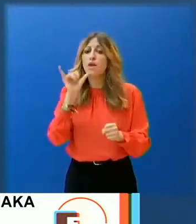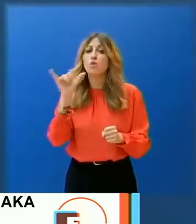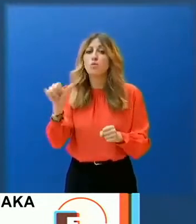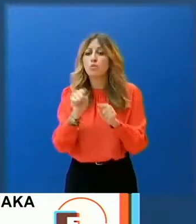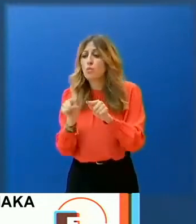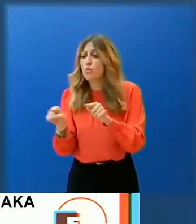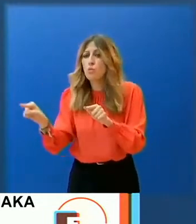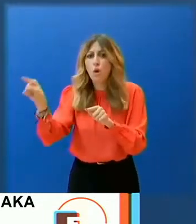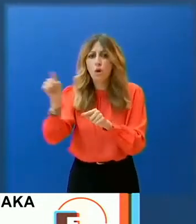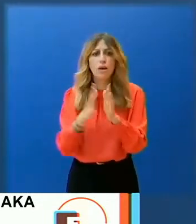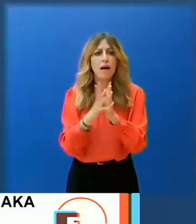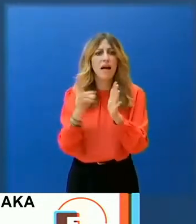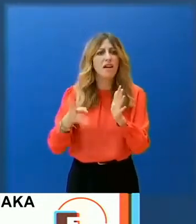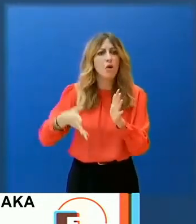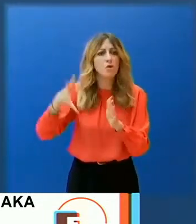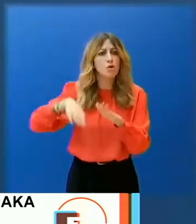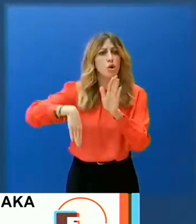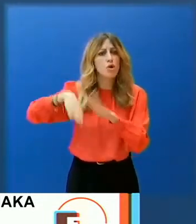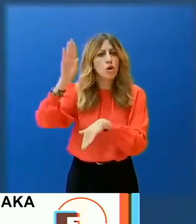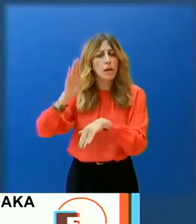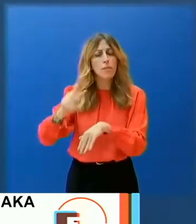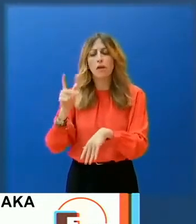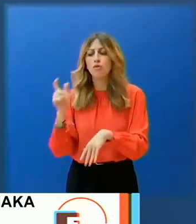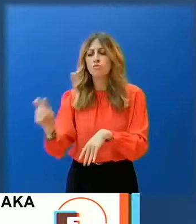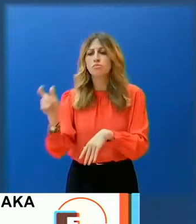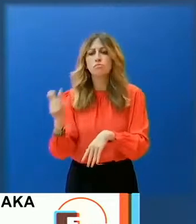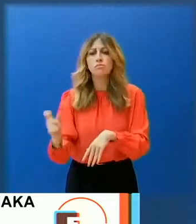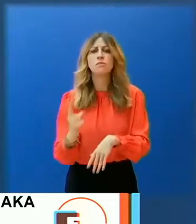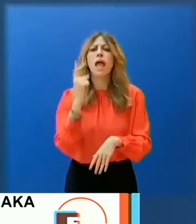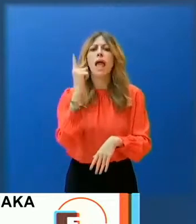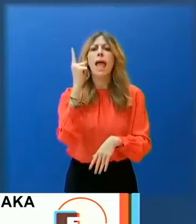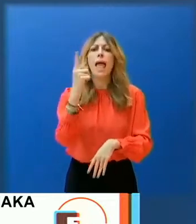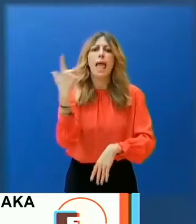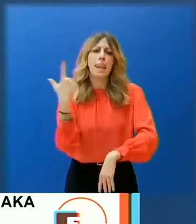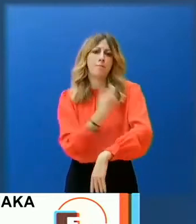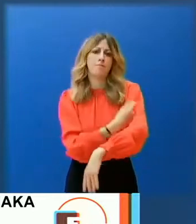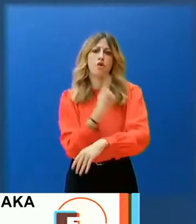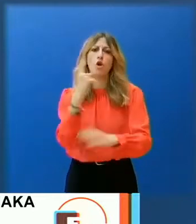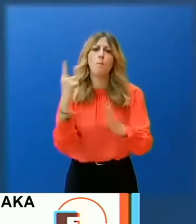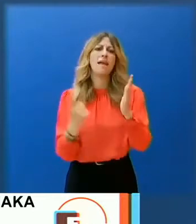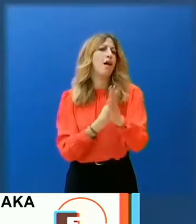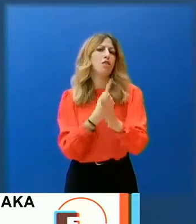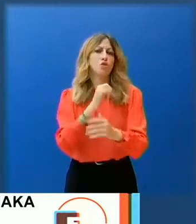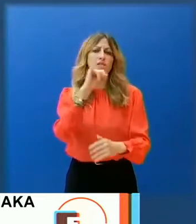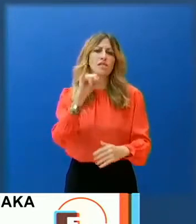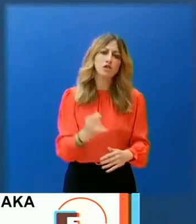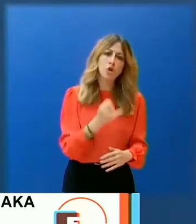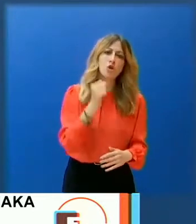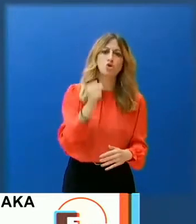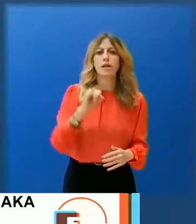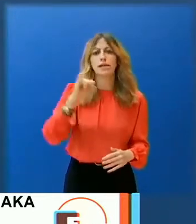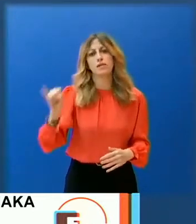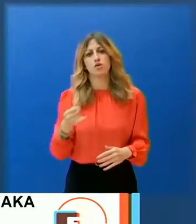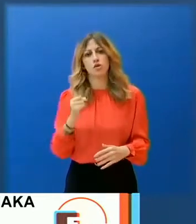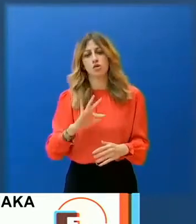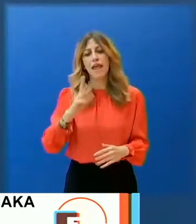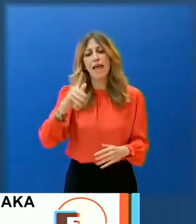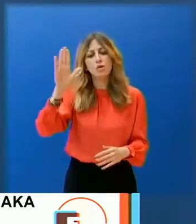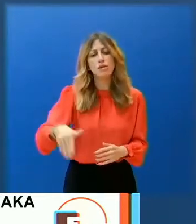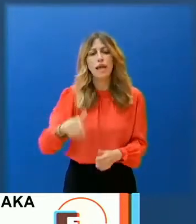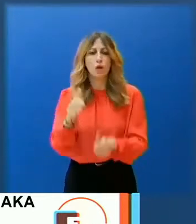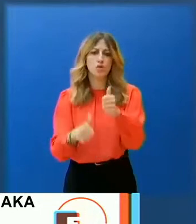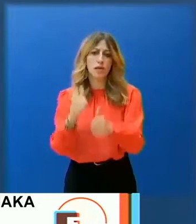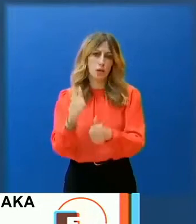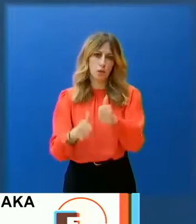κατοίκων τους ηλικίας 18 ετών και άνω με το μονοδοσικό εμβόλιο της Johnson & Johnson έως το τέλος Ιουνίου. Στο πλαίσιο αυτό,